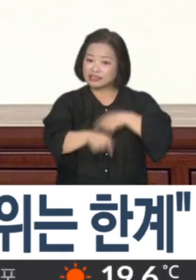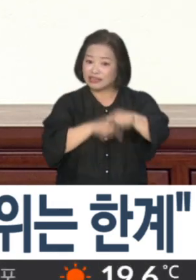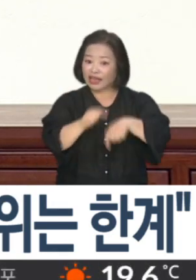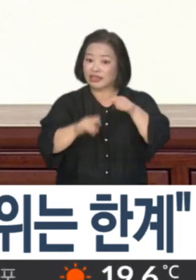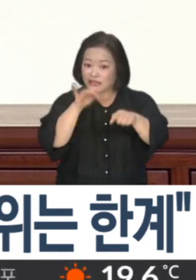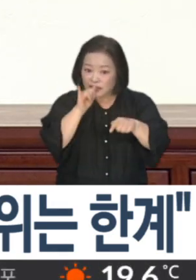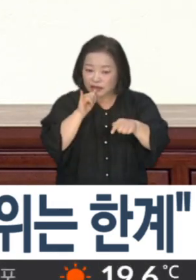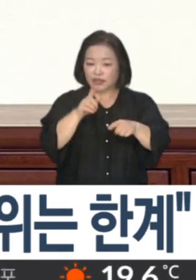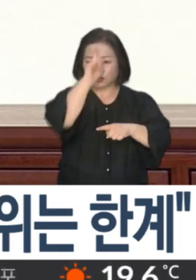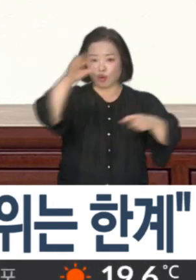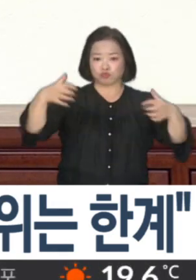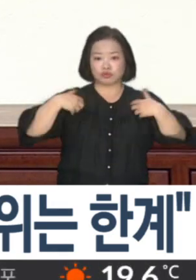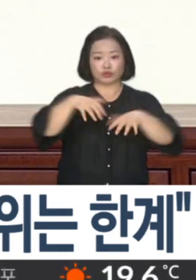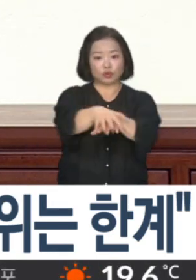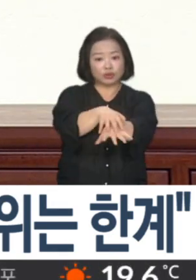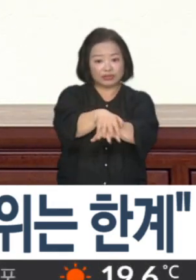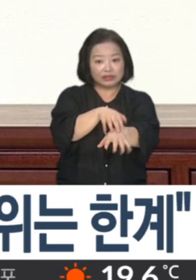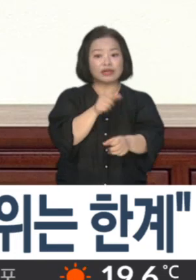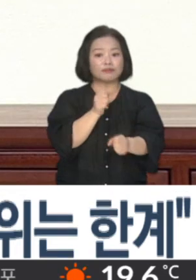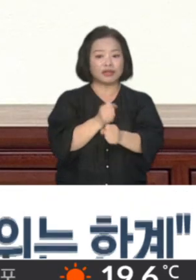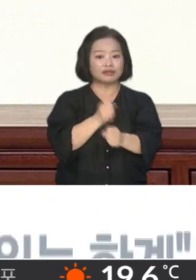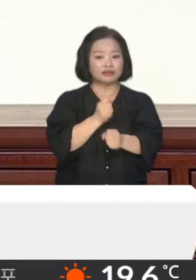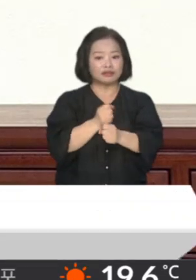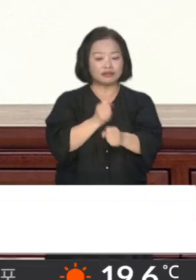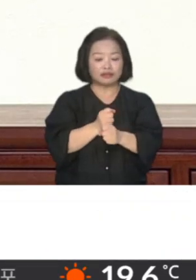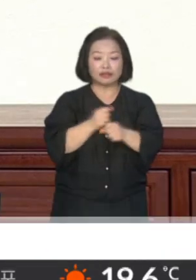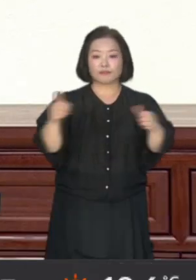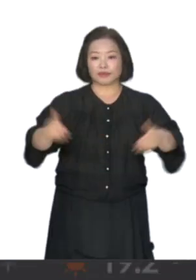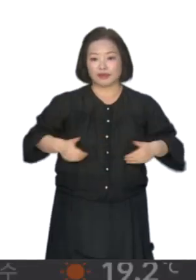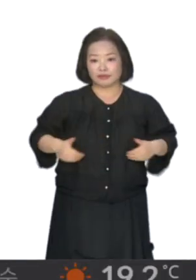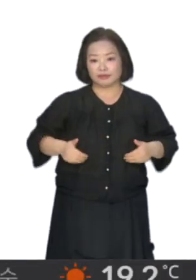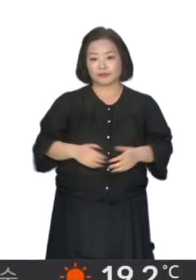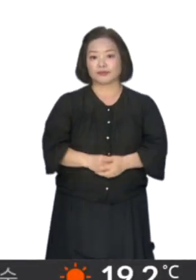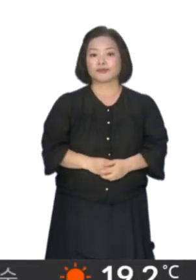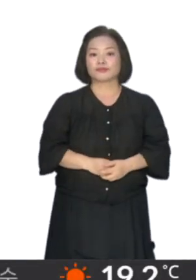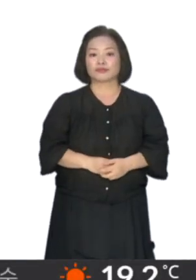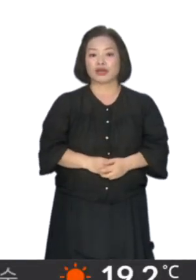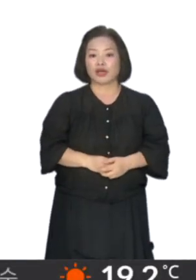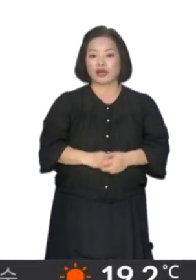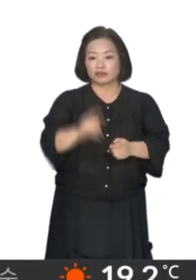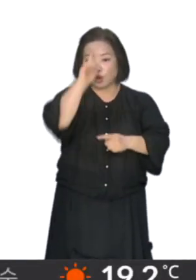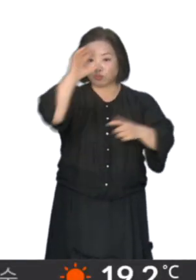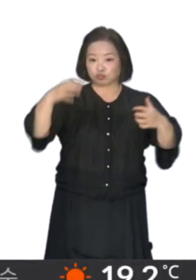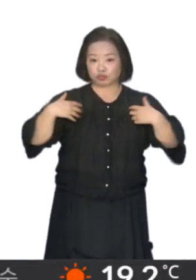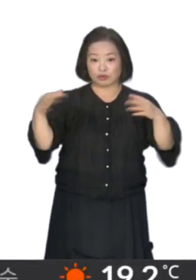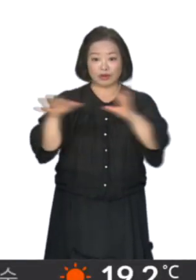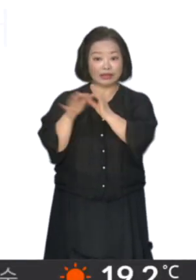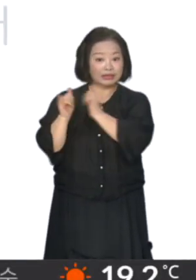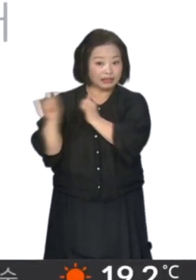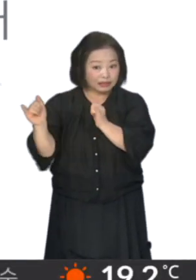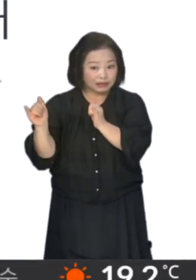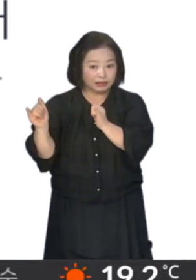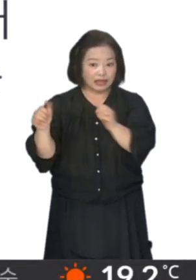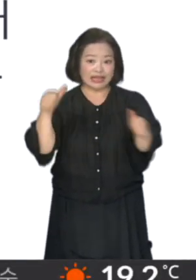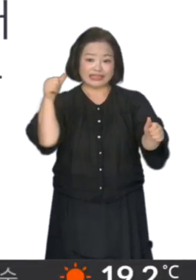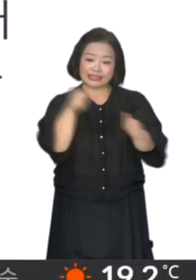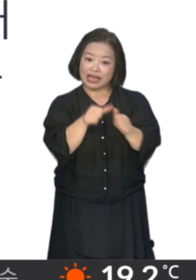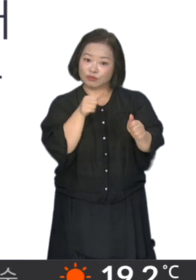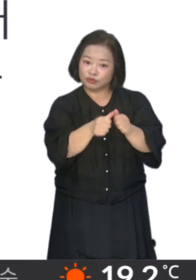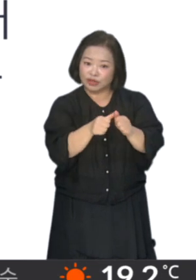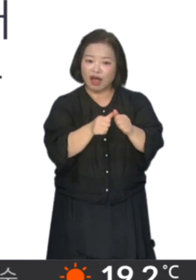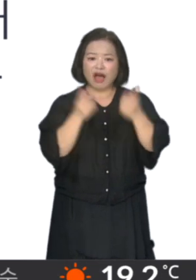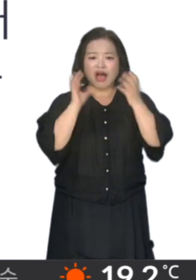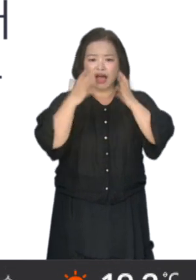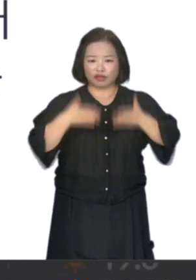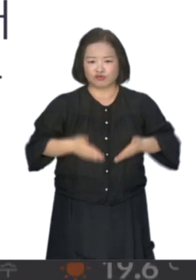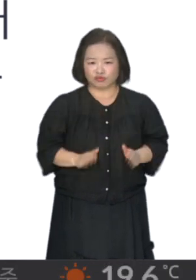정부 조직을 만들 필요가 있다고 판단한 것으로 해석됩니다. 정부 고위 관계자는 자문 성격이 강한